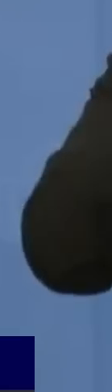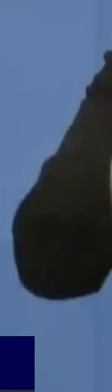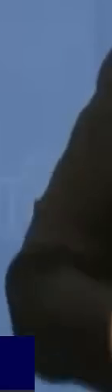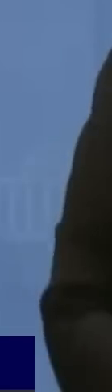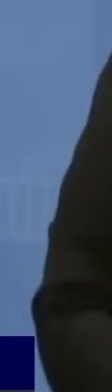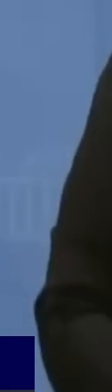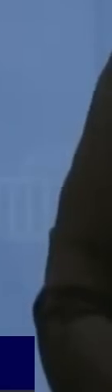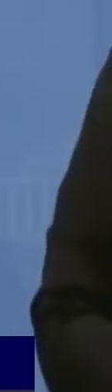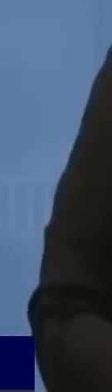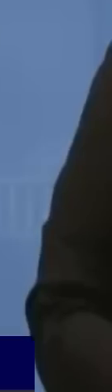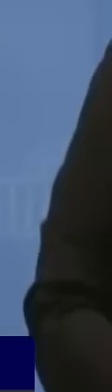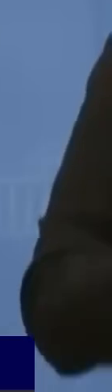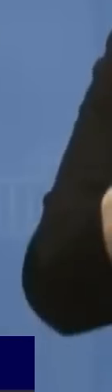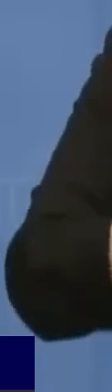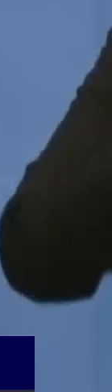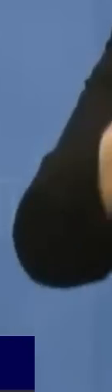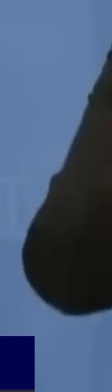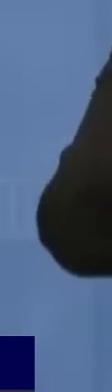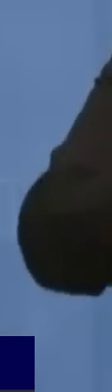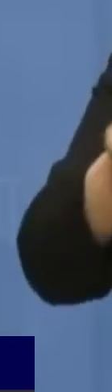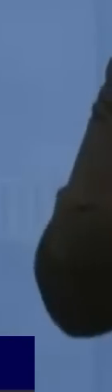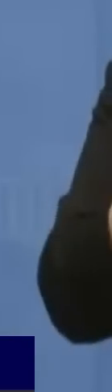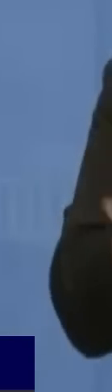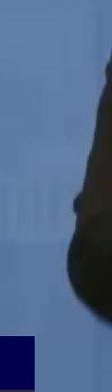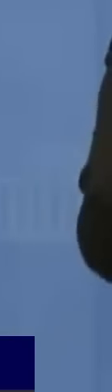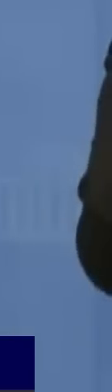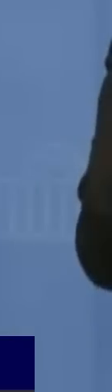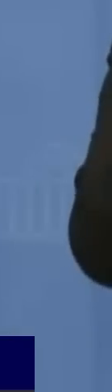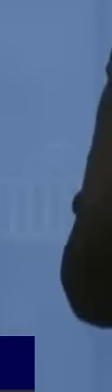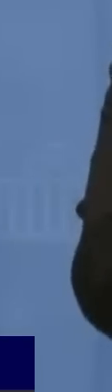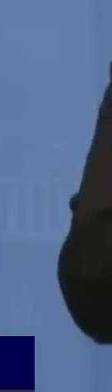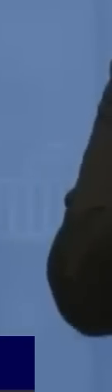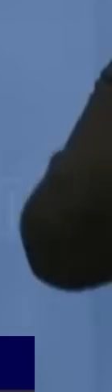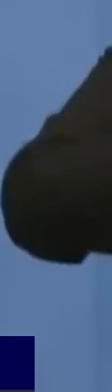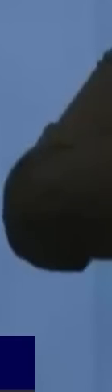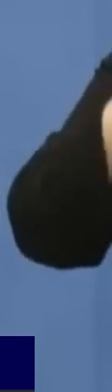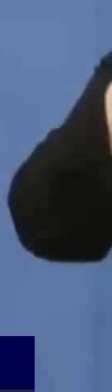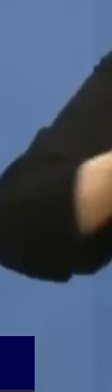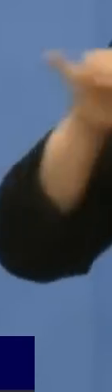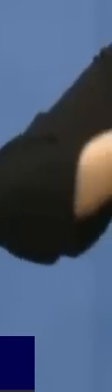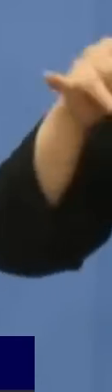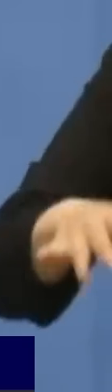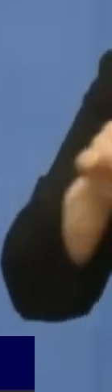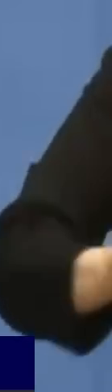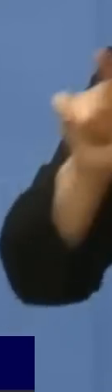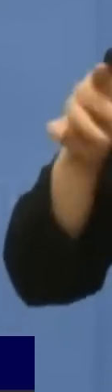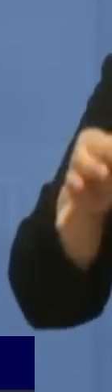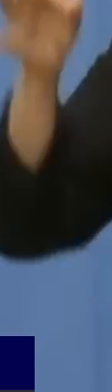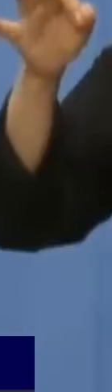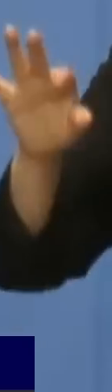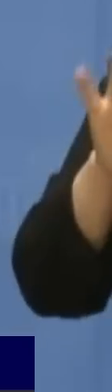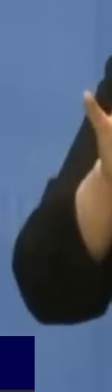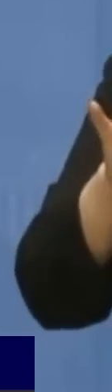있습니다 이런 상황에서 유류세를 인상한다면 서민경제는 엎친데 덮친 격입니다